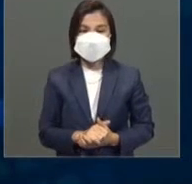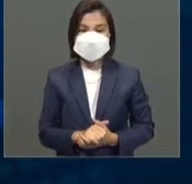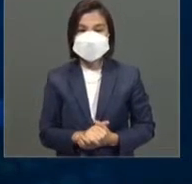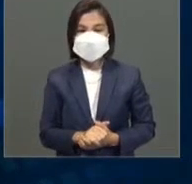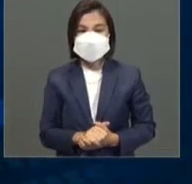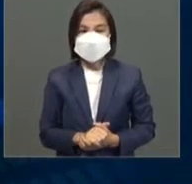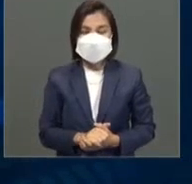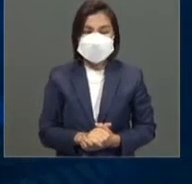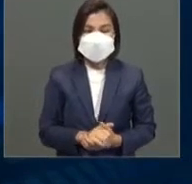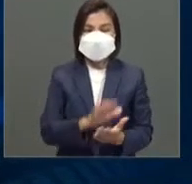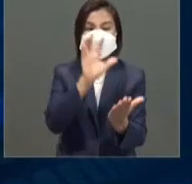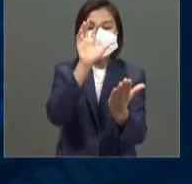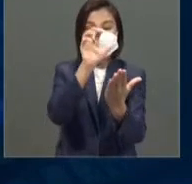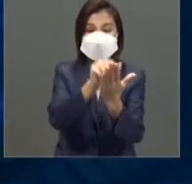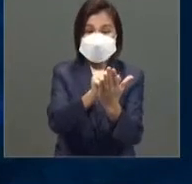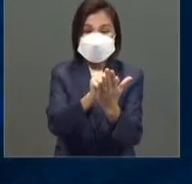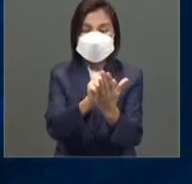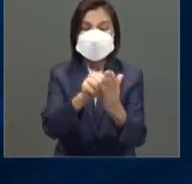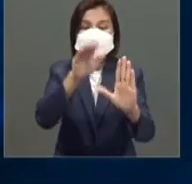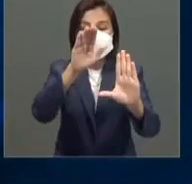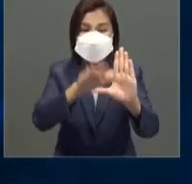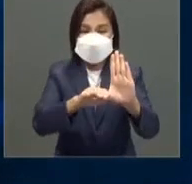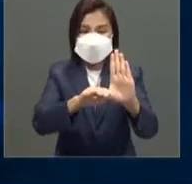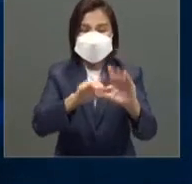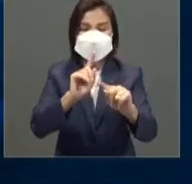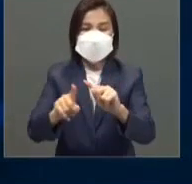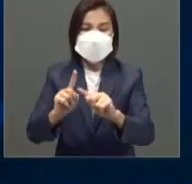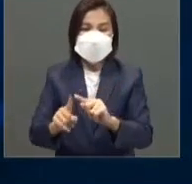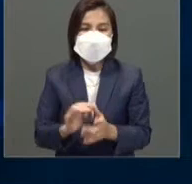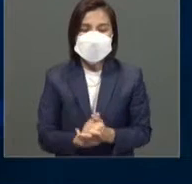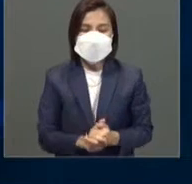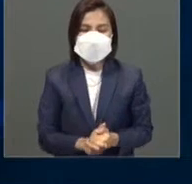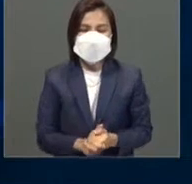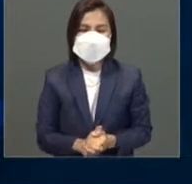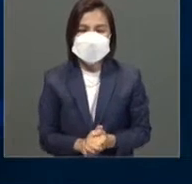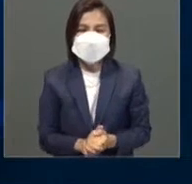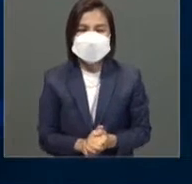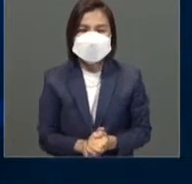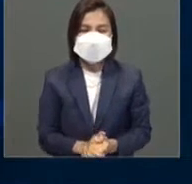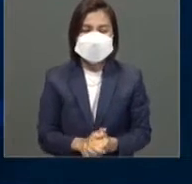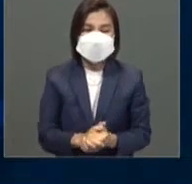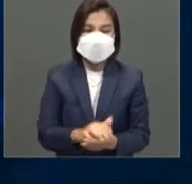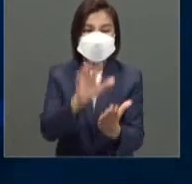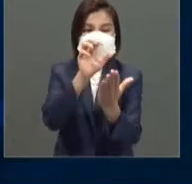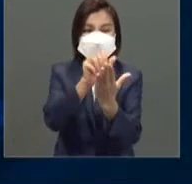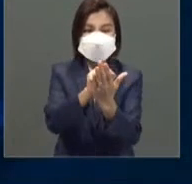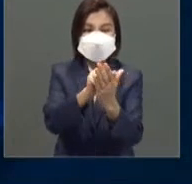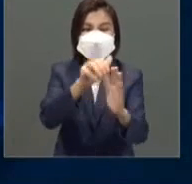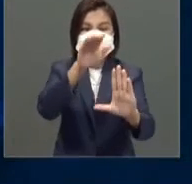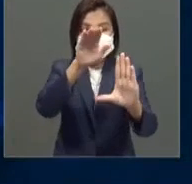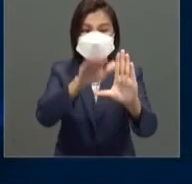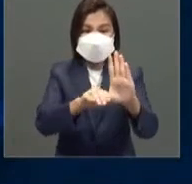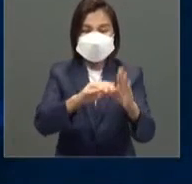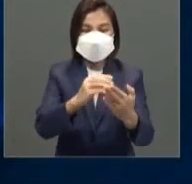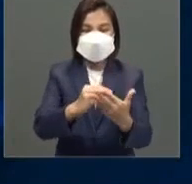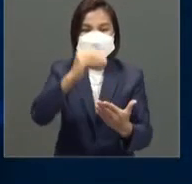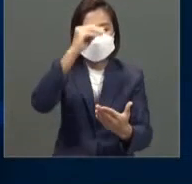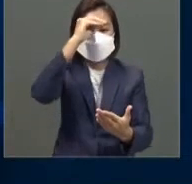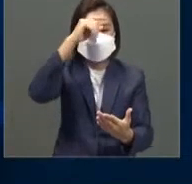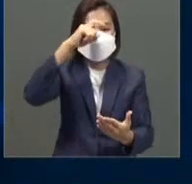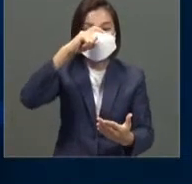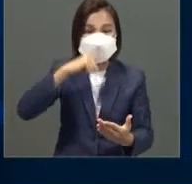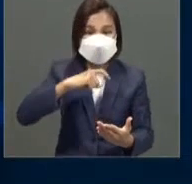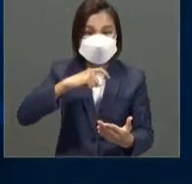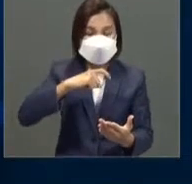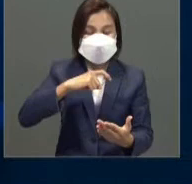ในส่วนของการลงทะเบียนนะครับสำหรับการลงทะเบียนของกลุ่มนักเรียนไทยที่ต้องการไปศึก